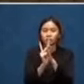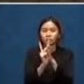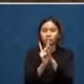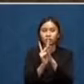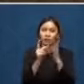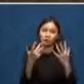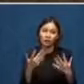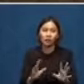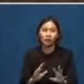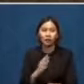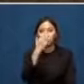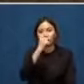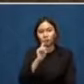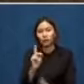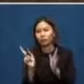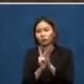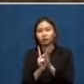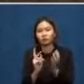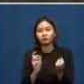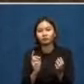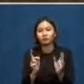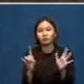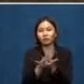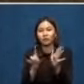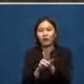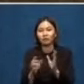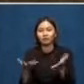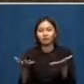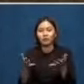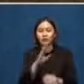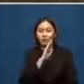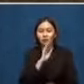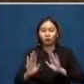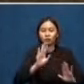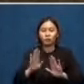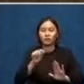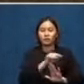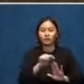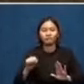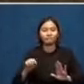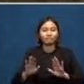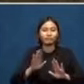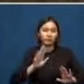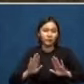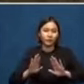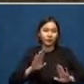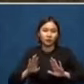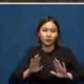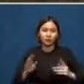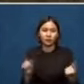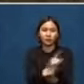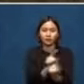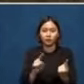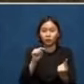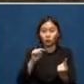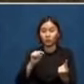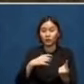วนะครับเพราะว่าผลมันออกมาไม่เหมือนกันนะครับถ้าเปรียบเทียบสิ่งนี้กับการเป็นโจทย์เลขสังคมนี้ต้อง